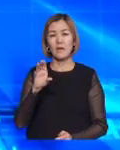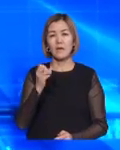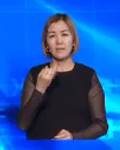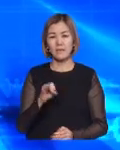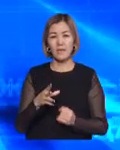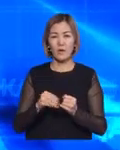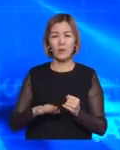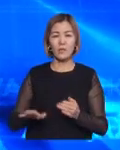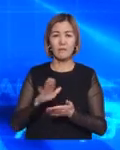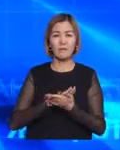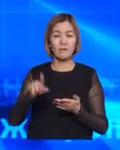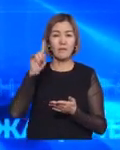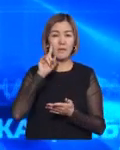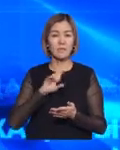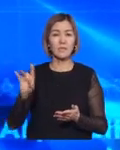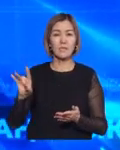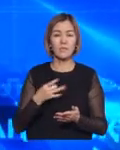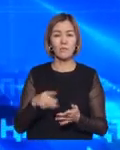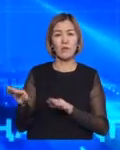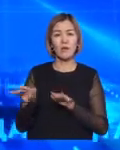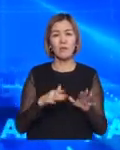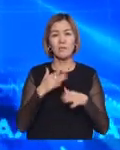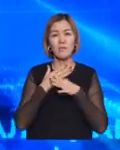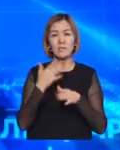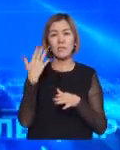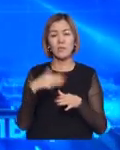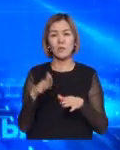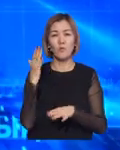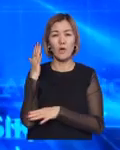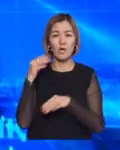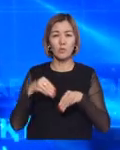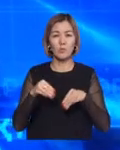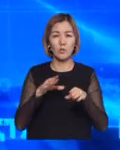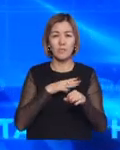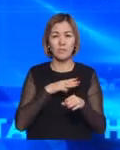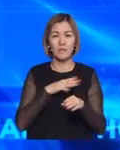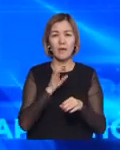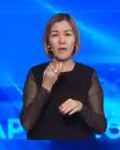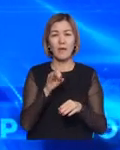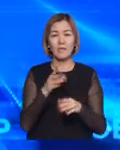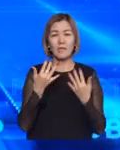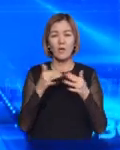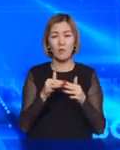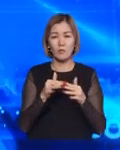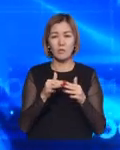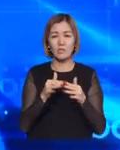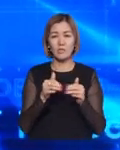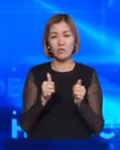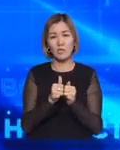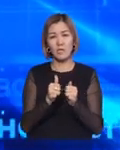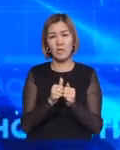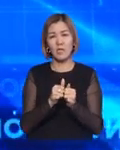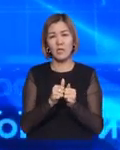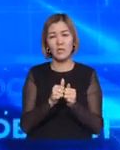Қарасай ауданында Таза Қазақстан республикалық акциясы аясында 50 көшет отырғызылды. Сонымен қатар Әйтей ауылдық округіне қарасты